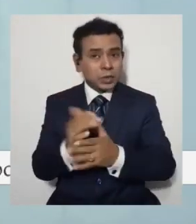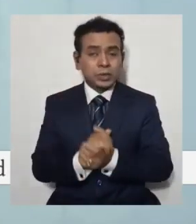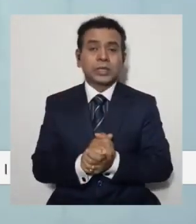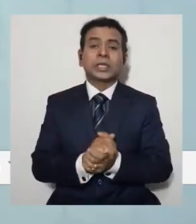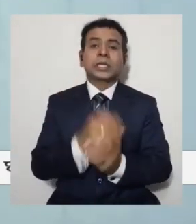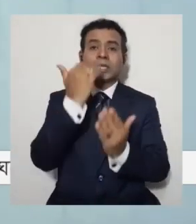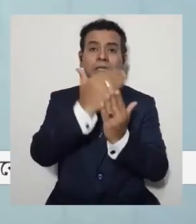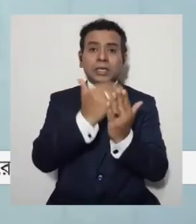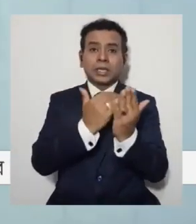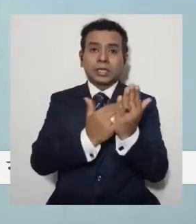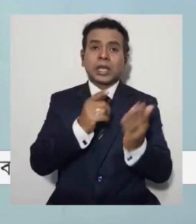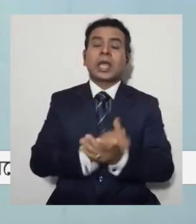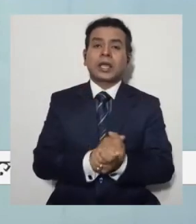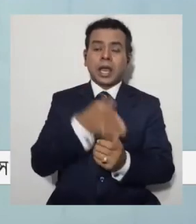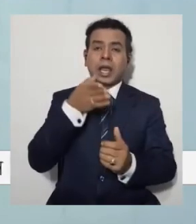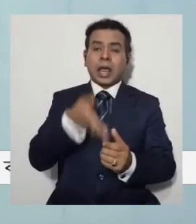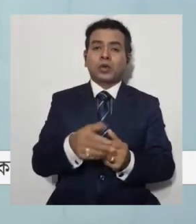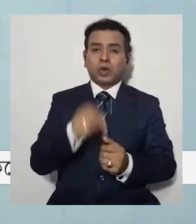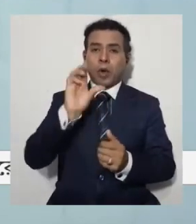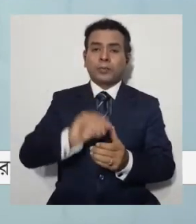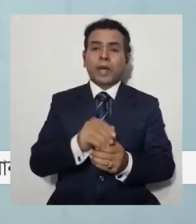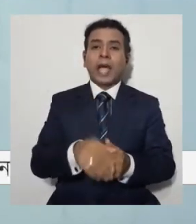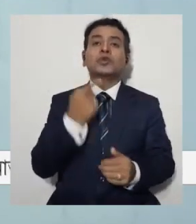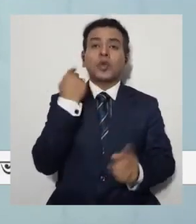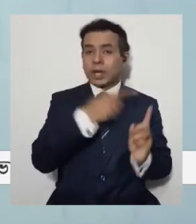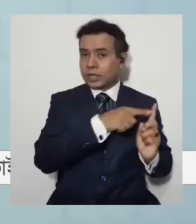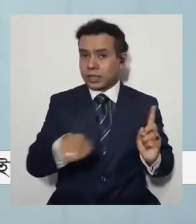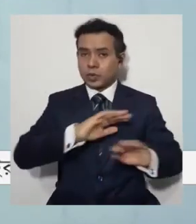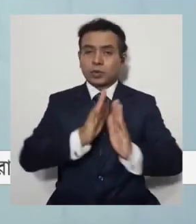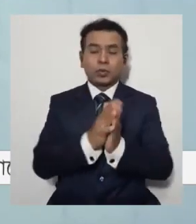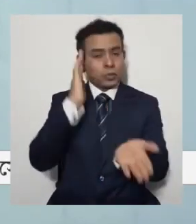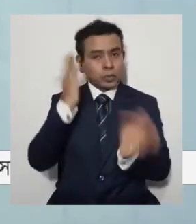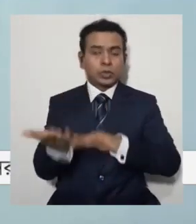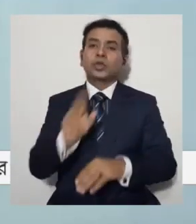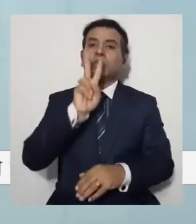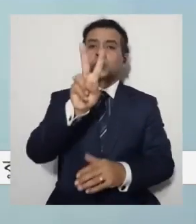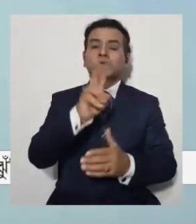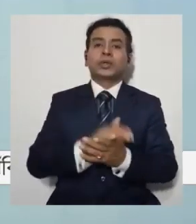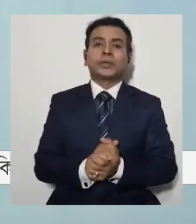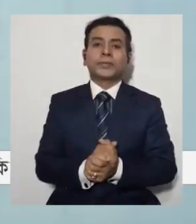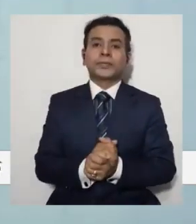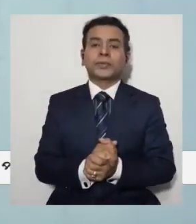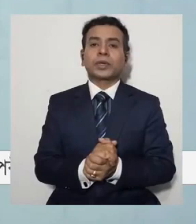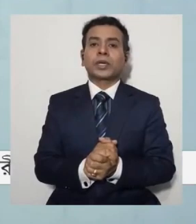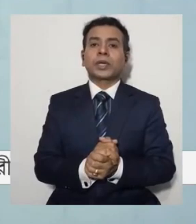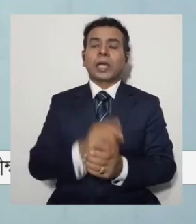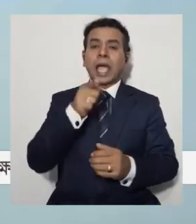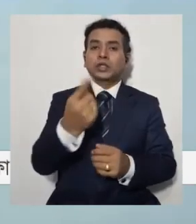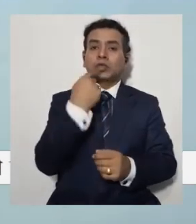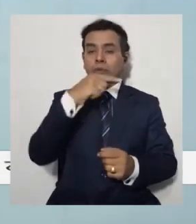24 ঘন্টায় মৃত্যুবরণ করেছেন 2 জন, এবং তারা একজন পুরুষ, একজন নারী, একজনের বয়স